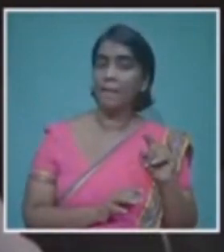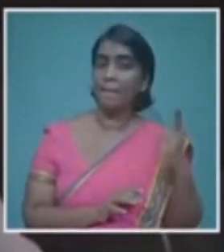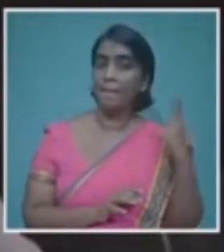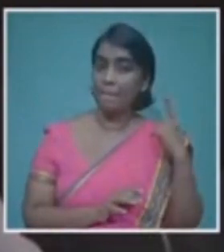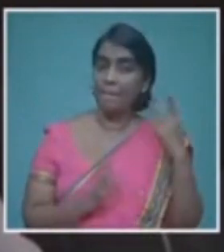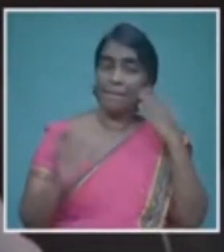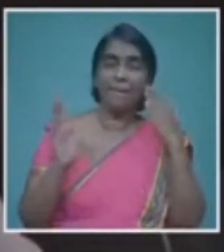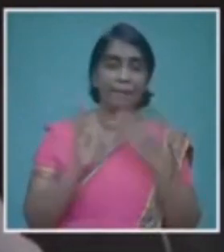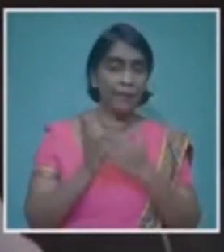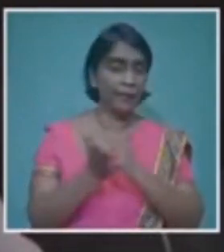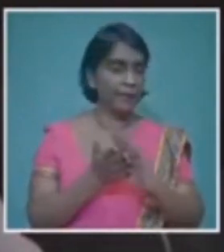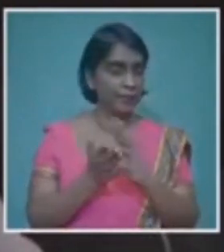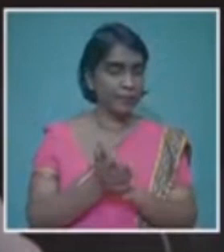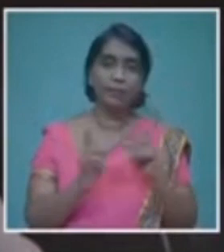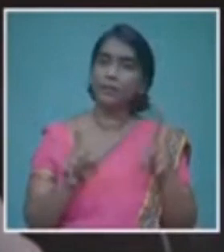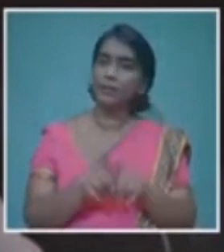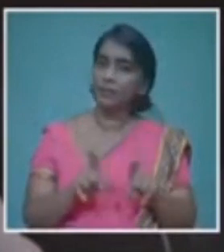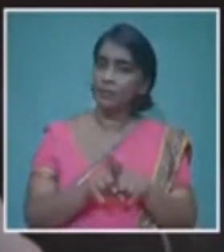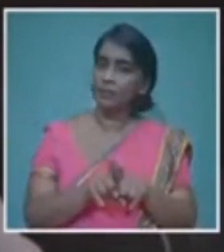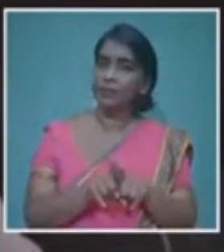आरक्षक सेवावत एवागे